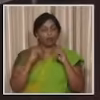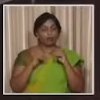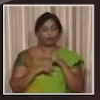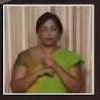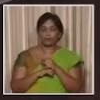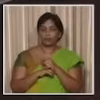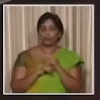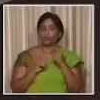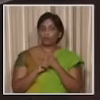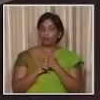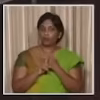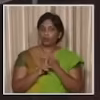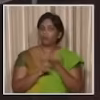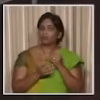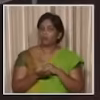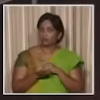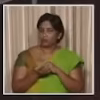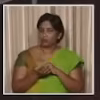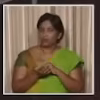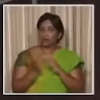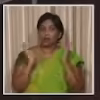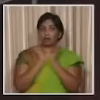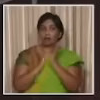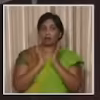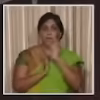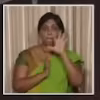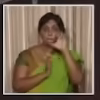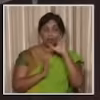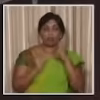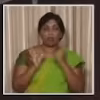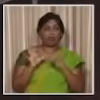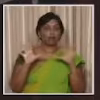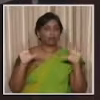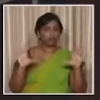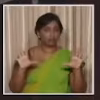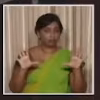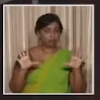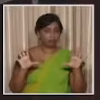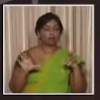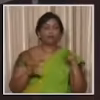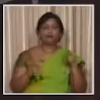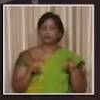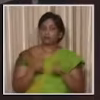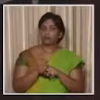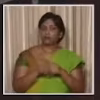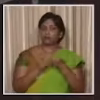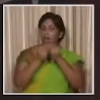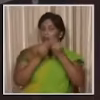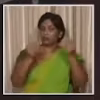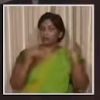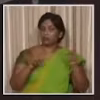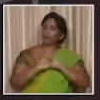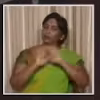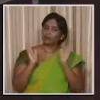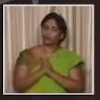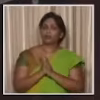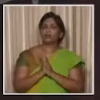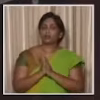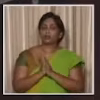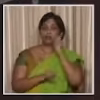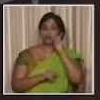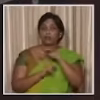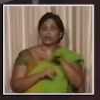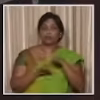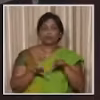වත්තේ තව ගස් 5000කුත් එක්ක අක්කර 10ක් මේ වගේම බෙදලා දීලා තියෙනවා මේ සියල්ල ජනතා